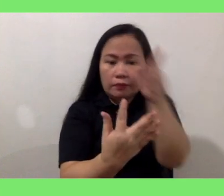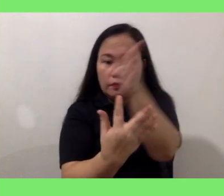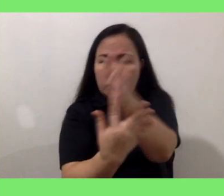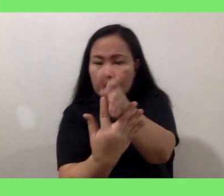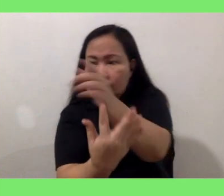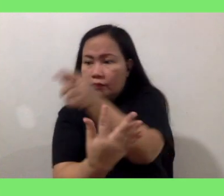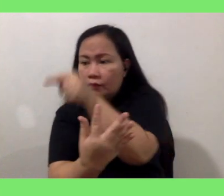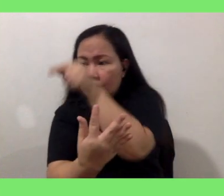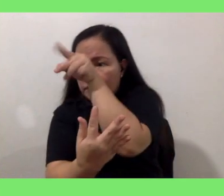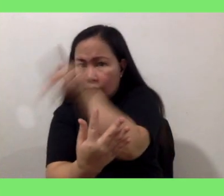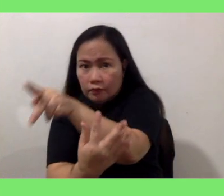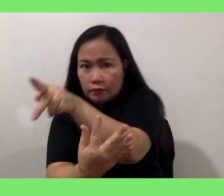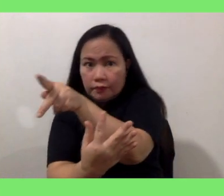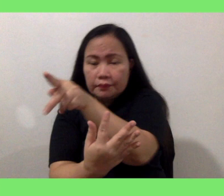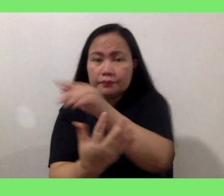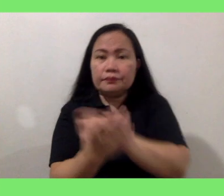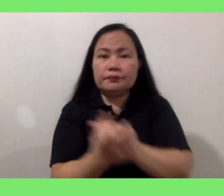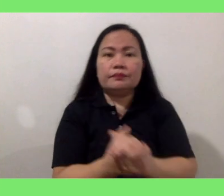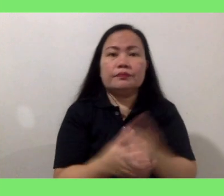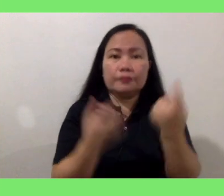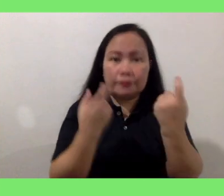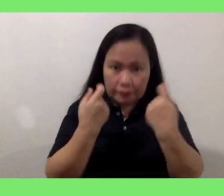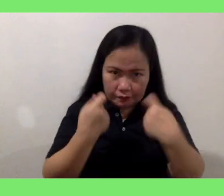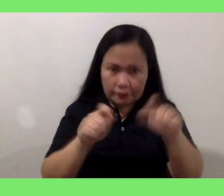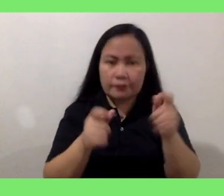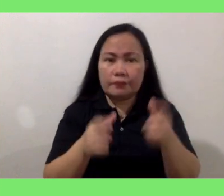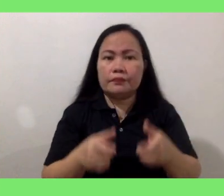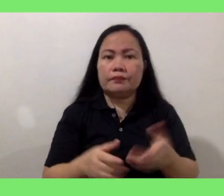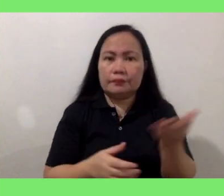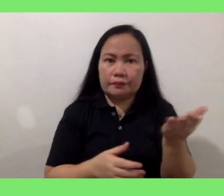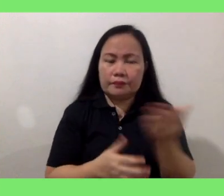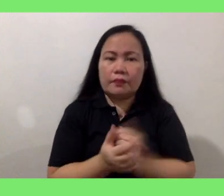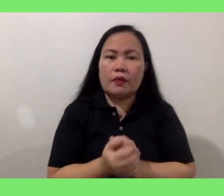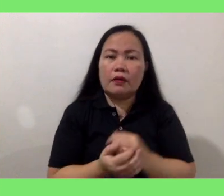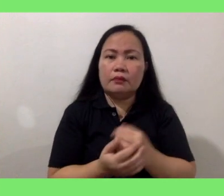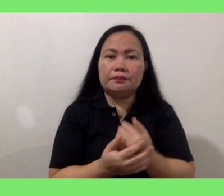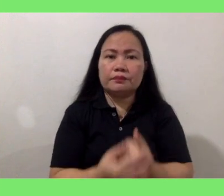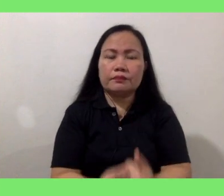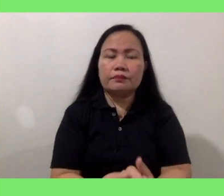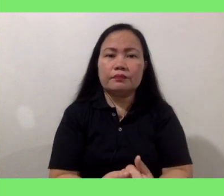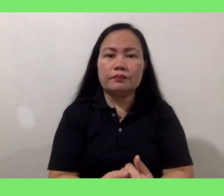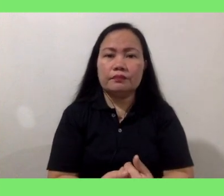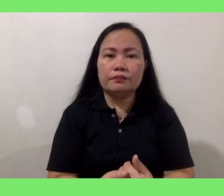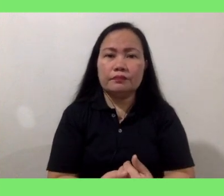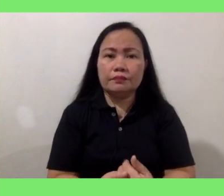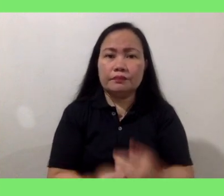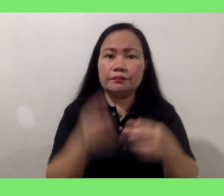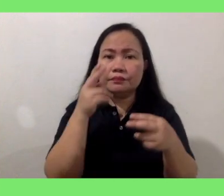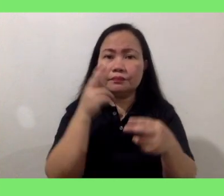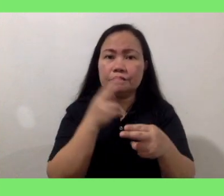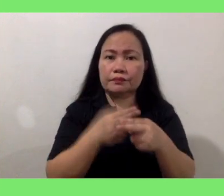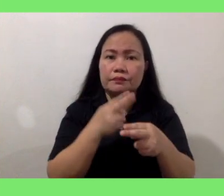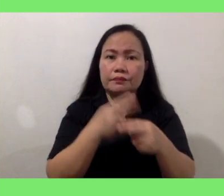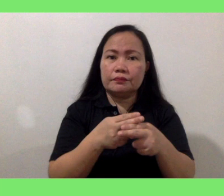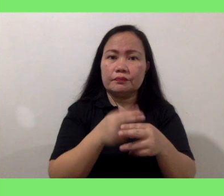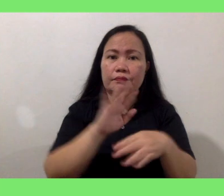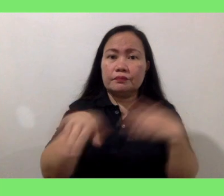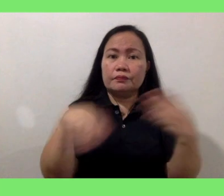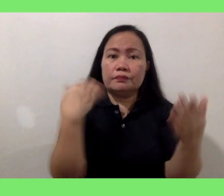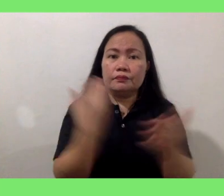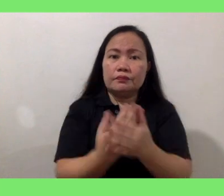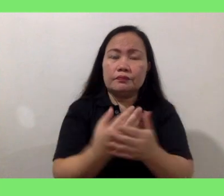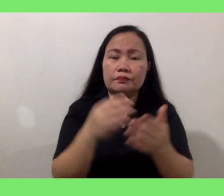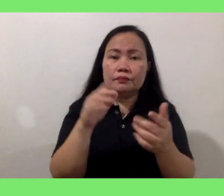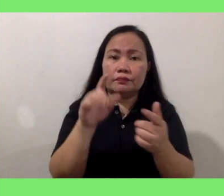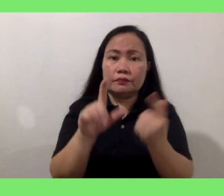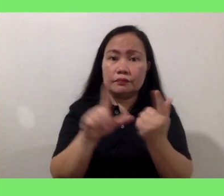two points on the line. Okay, so let's try. So, I have here a figure. Name all the